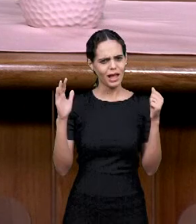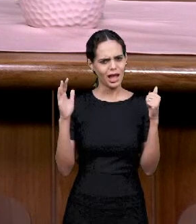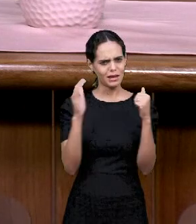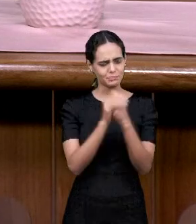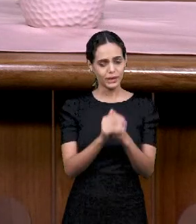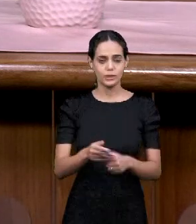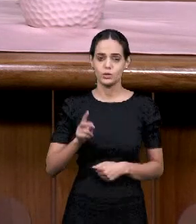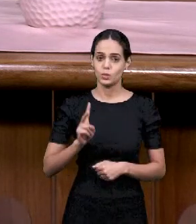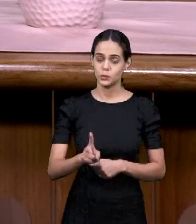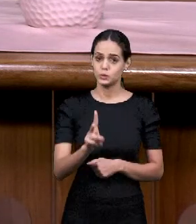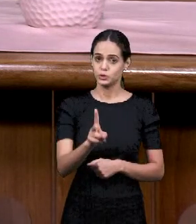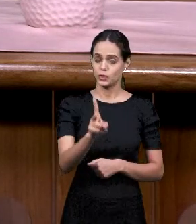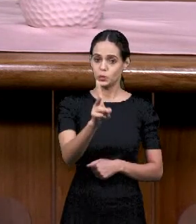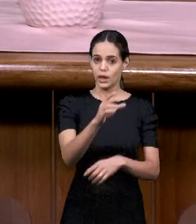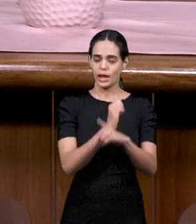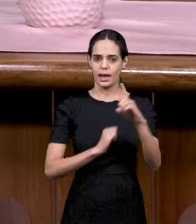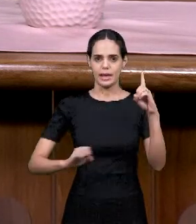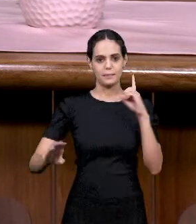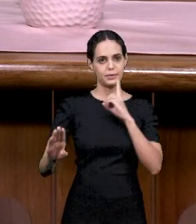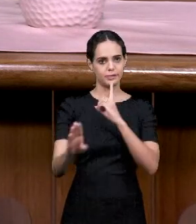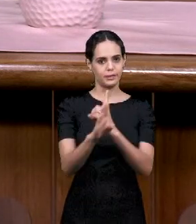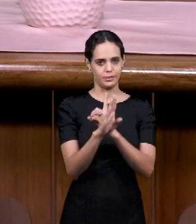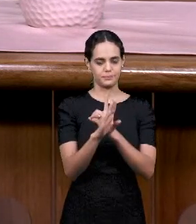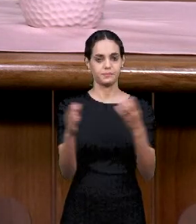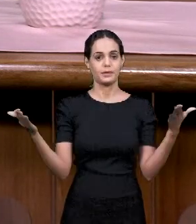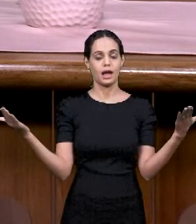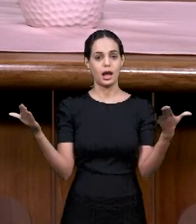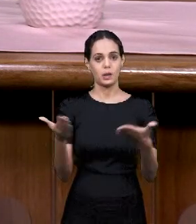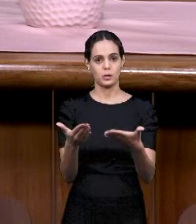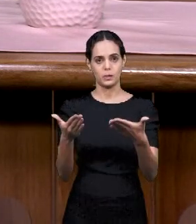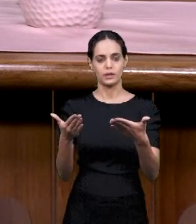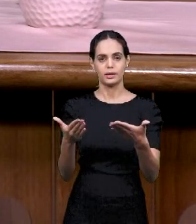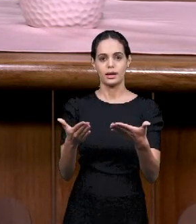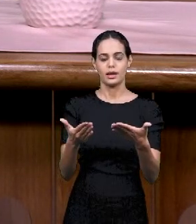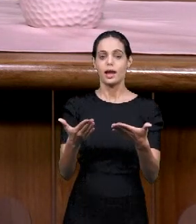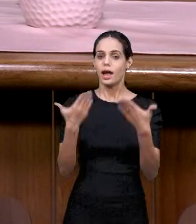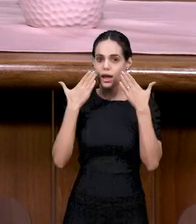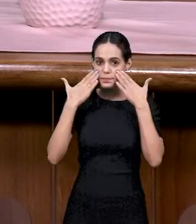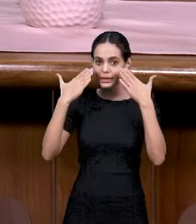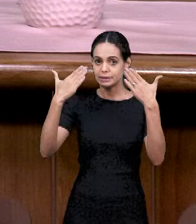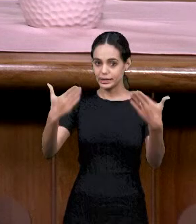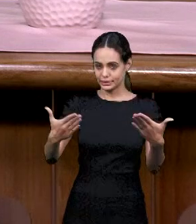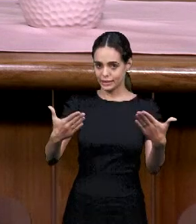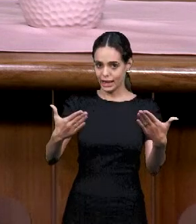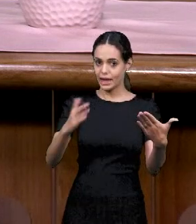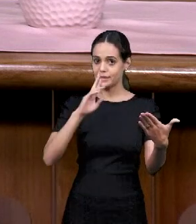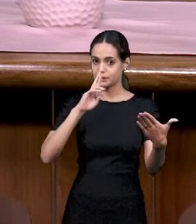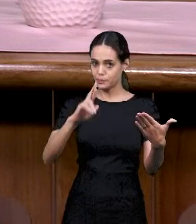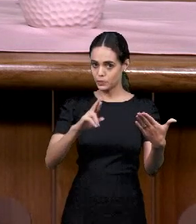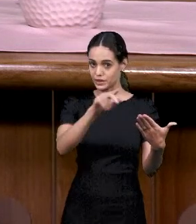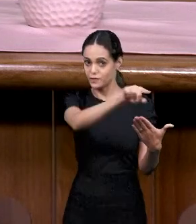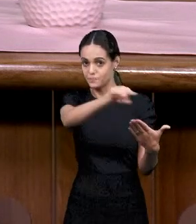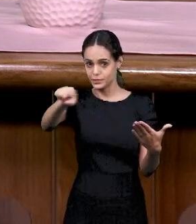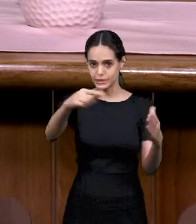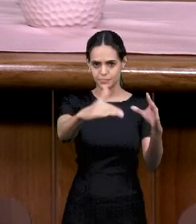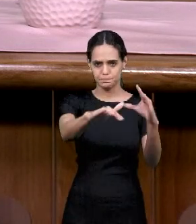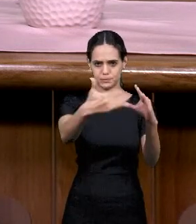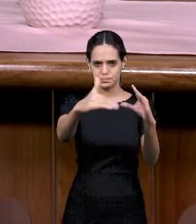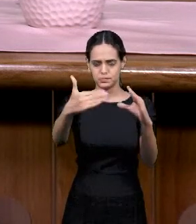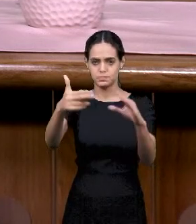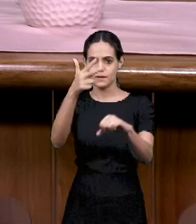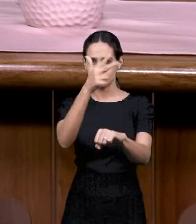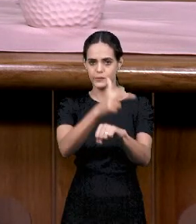Amen, mes frères. On va continuer donc notre école biblique maintenant en présentant les réponses qui ont été envoyées par nos frères et sœurs à travers